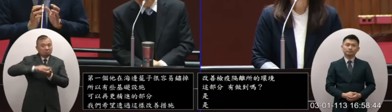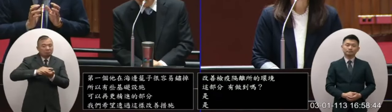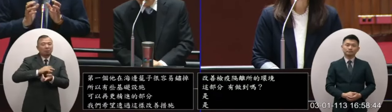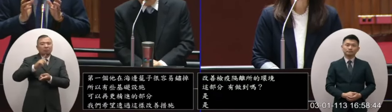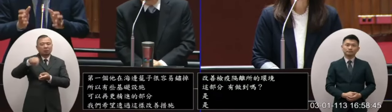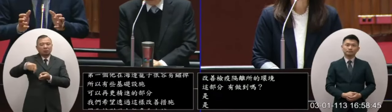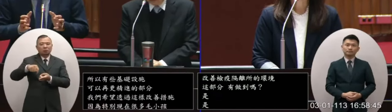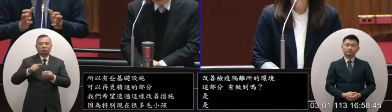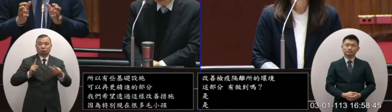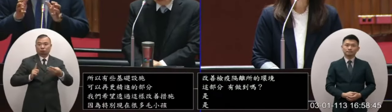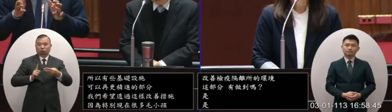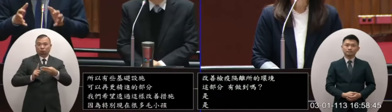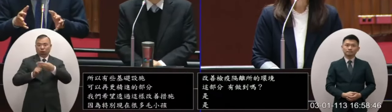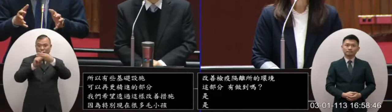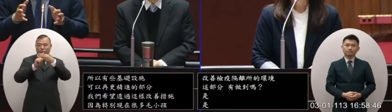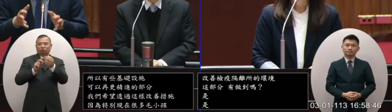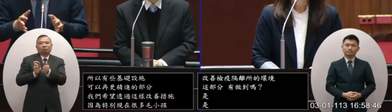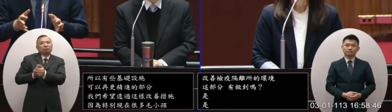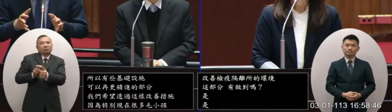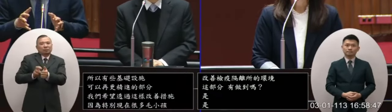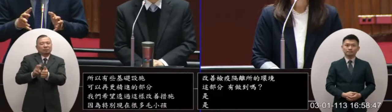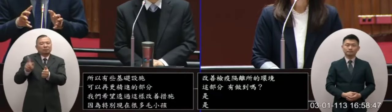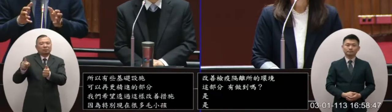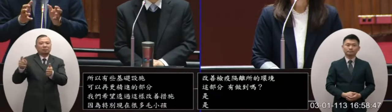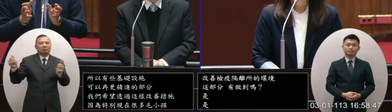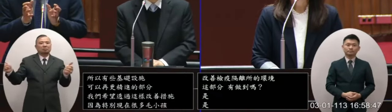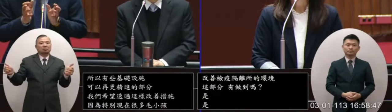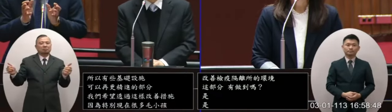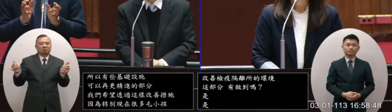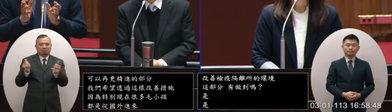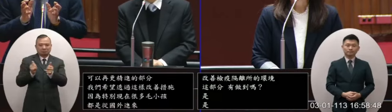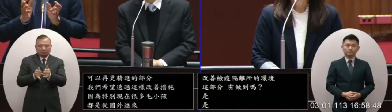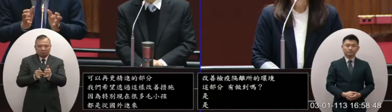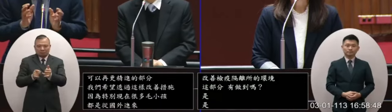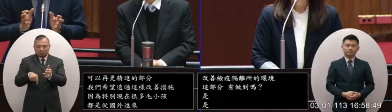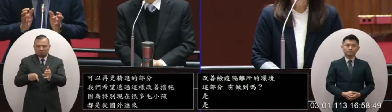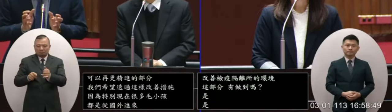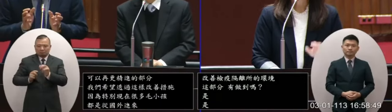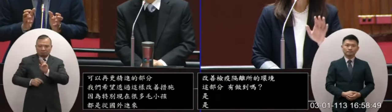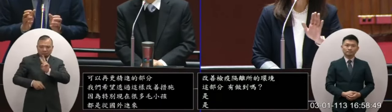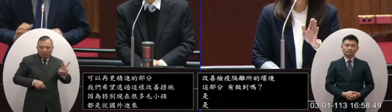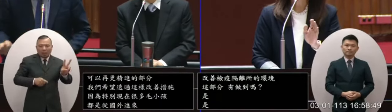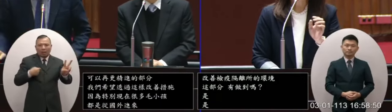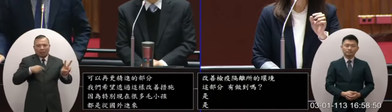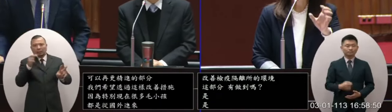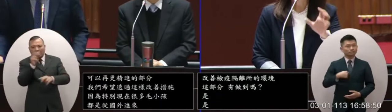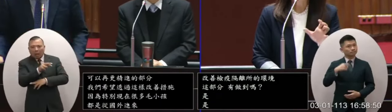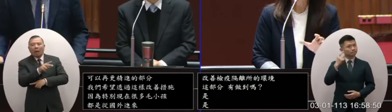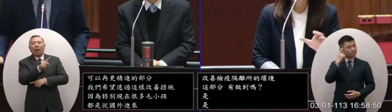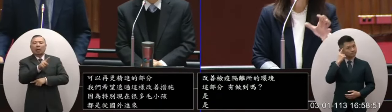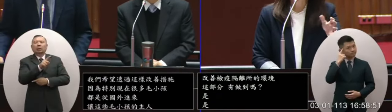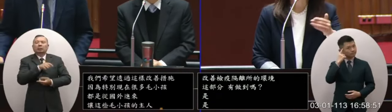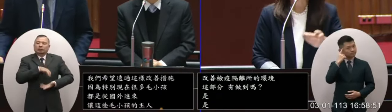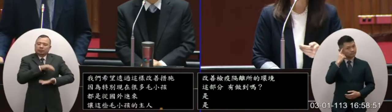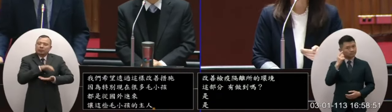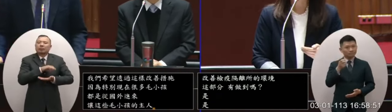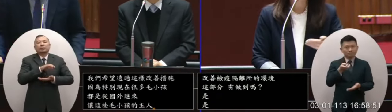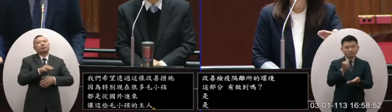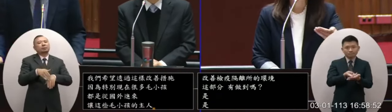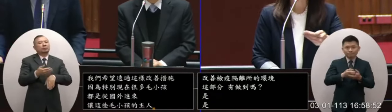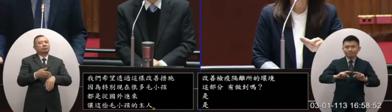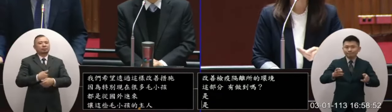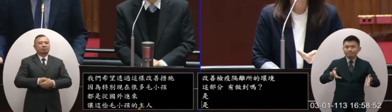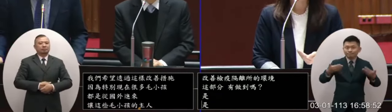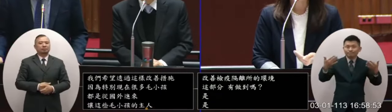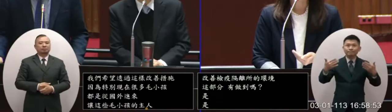主人去到观音的这些隔离检验站的时候是会有不一样的感觉的。 我想其实可以放宽4组去探